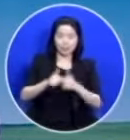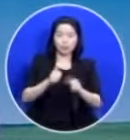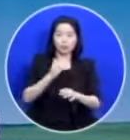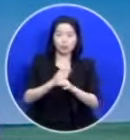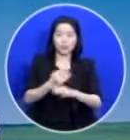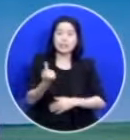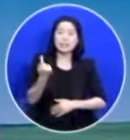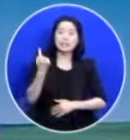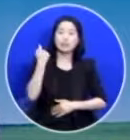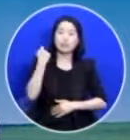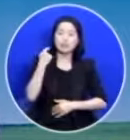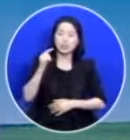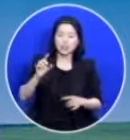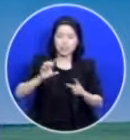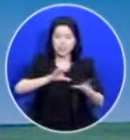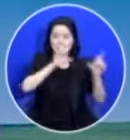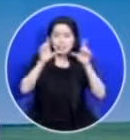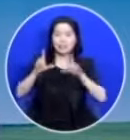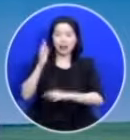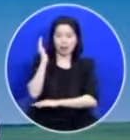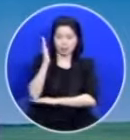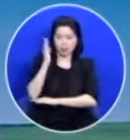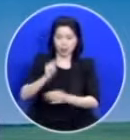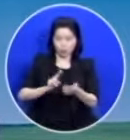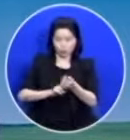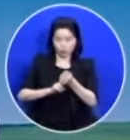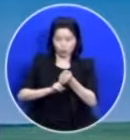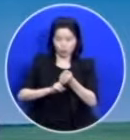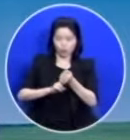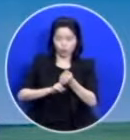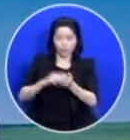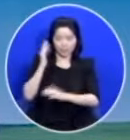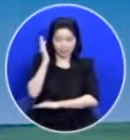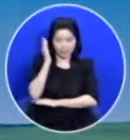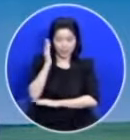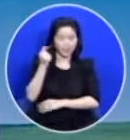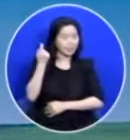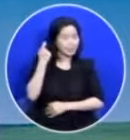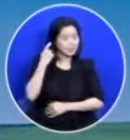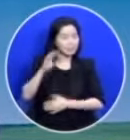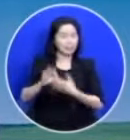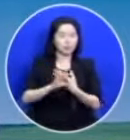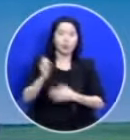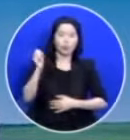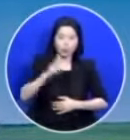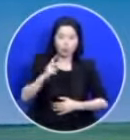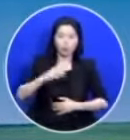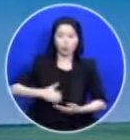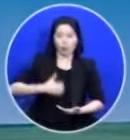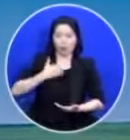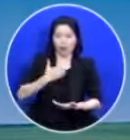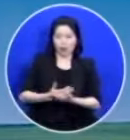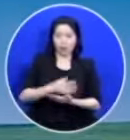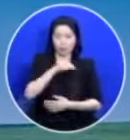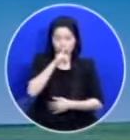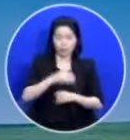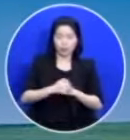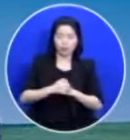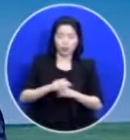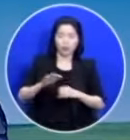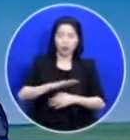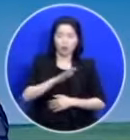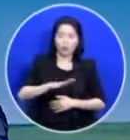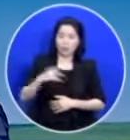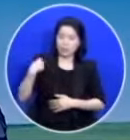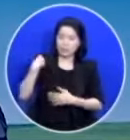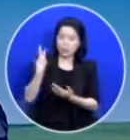뒤에 있는 사연들 숨겨졌던 비하인드 스토리를 들으면 또 한번 감동을 받습니다 우리 유도의